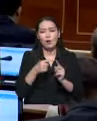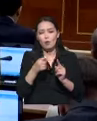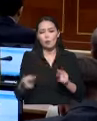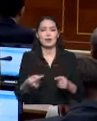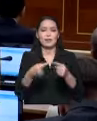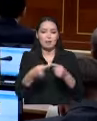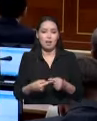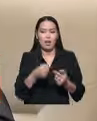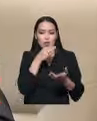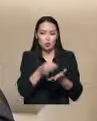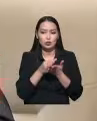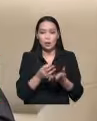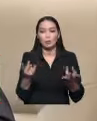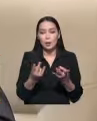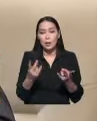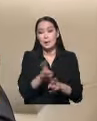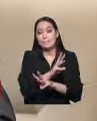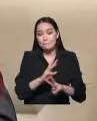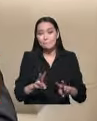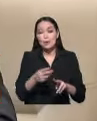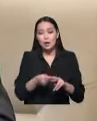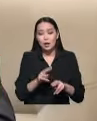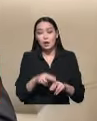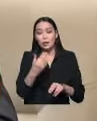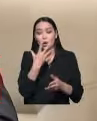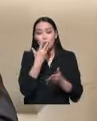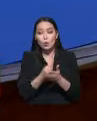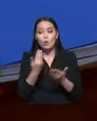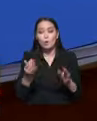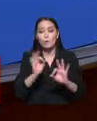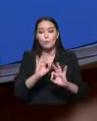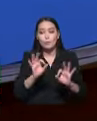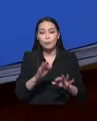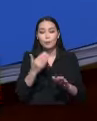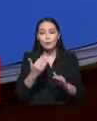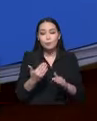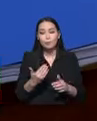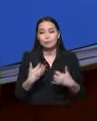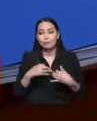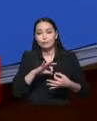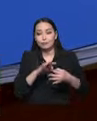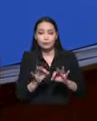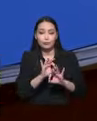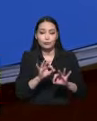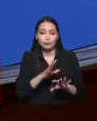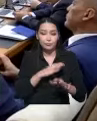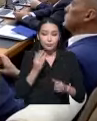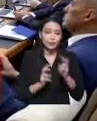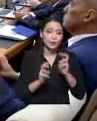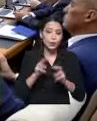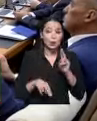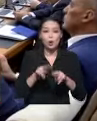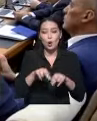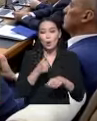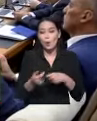жауап беруін талап етті. Министр Саспат алдымен өзінің баяндамасын асықпай оқып берді. Өнеркәсіп және құрылыс басшысы